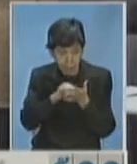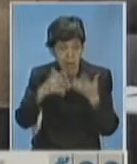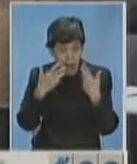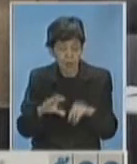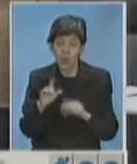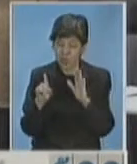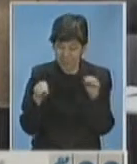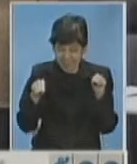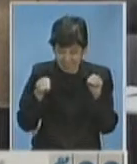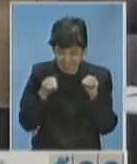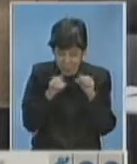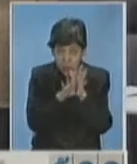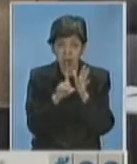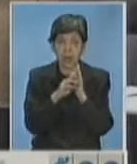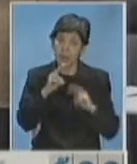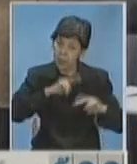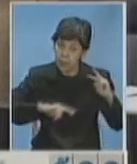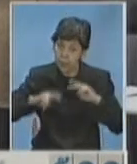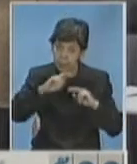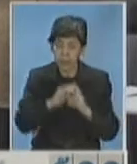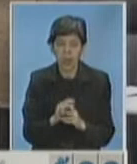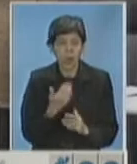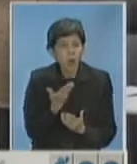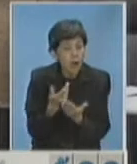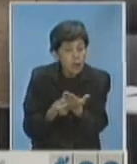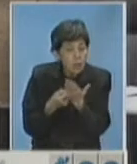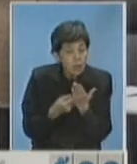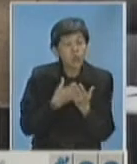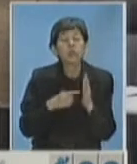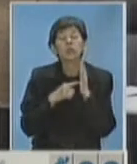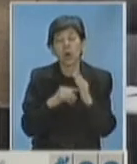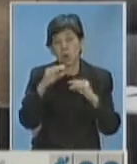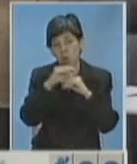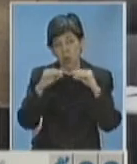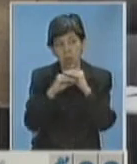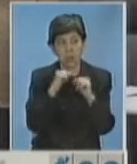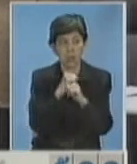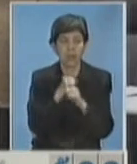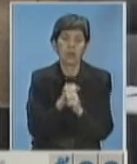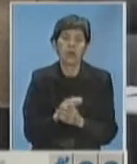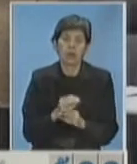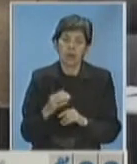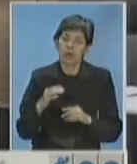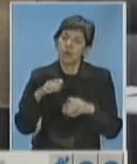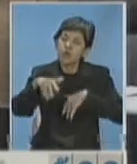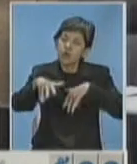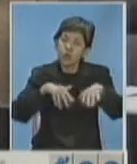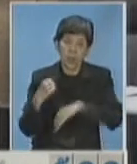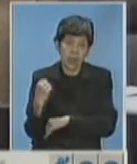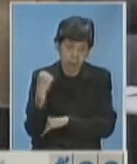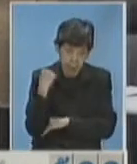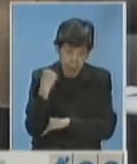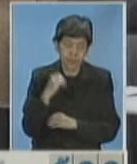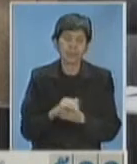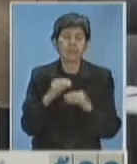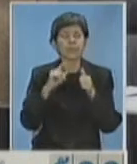ในวันสุดท้ายของงบประมาณแล้วก็ขอเอกสารก็ยกตัวอย่างเช่นโครงการพัฒนาศักยภาพความเข้มแข็งของชุมชน